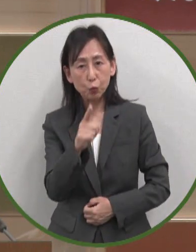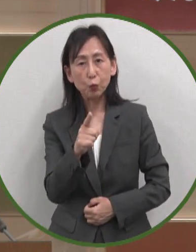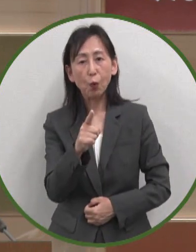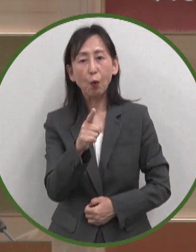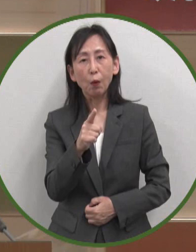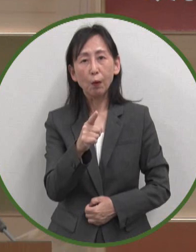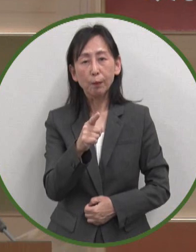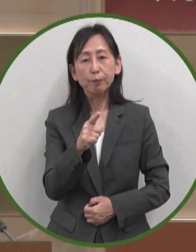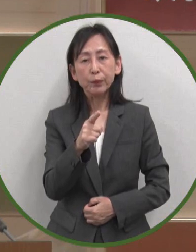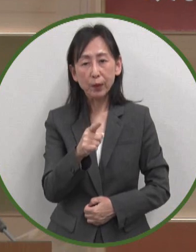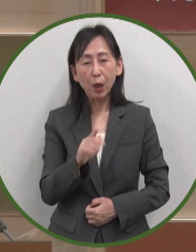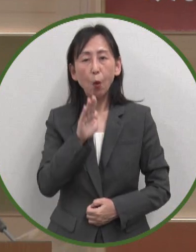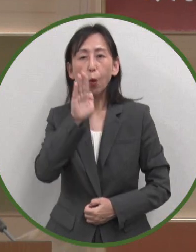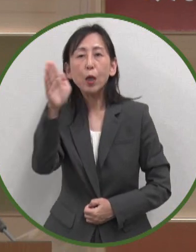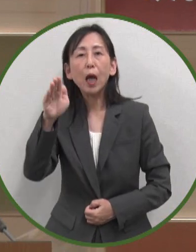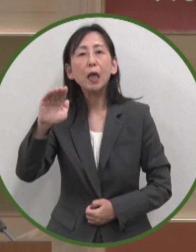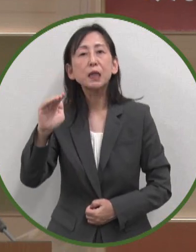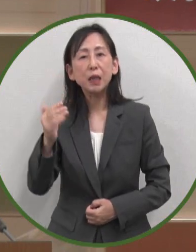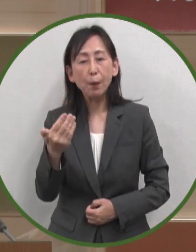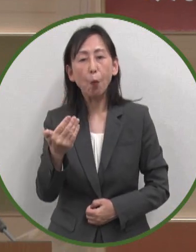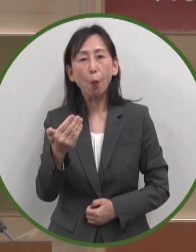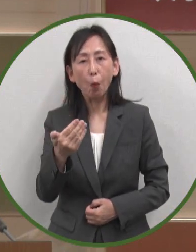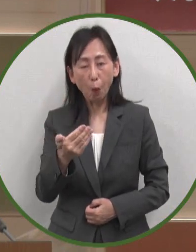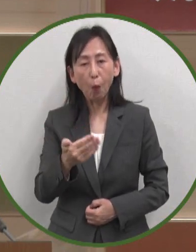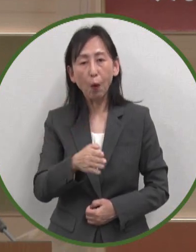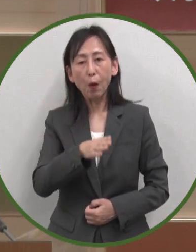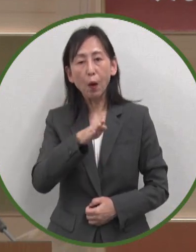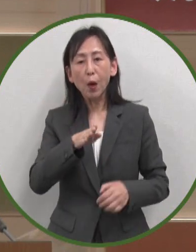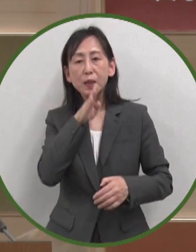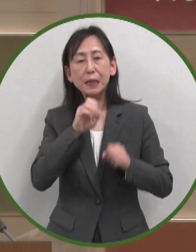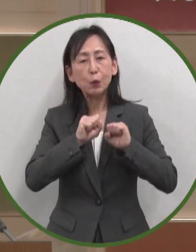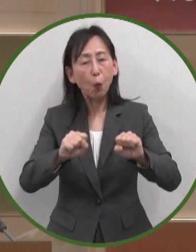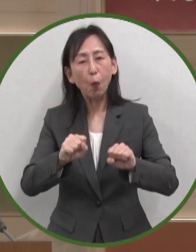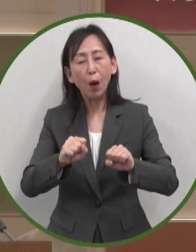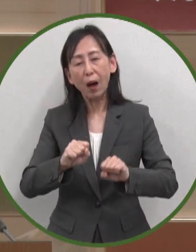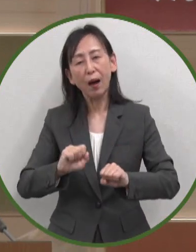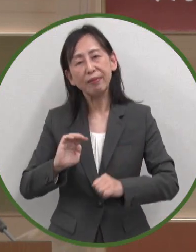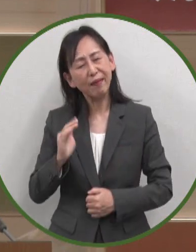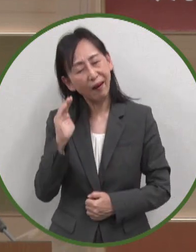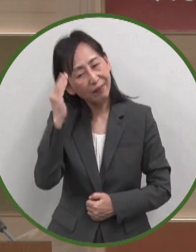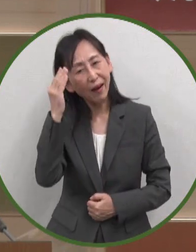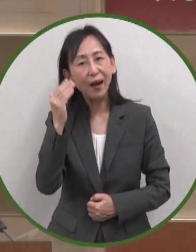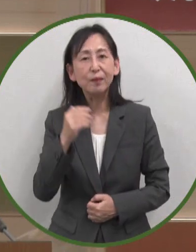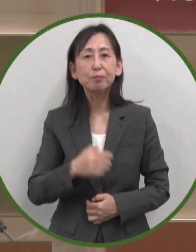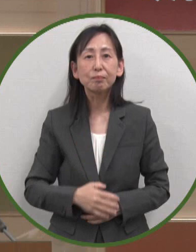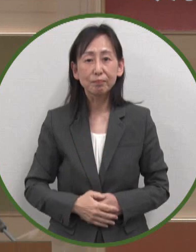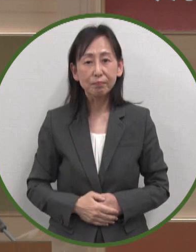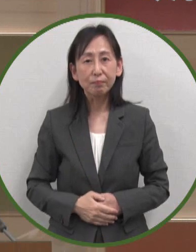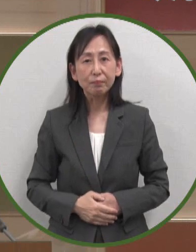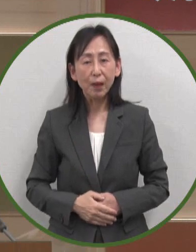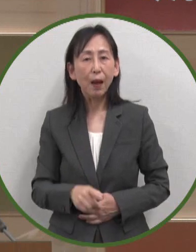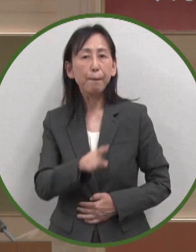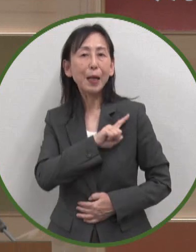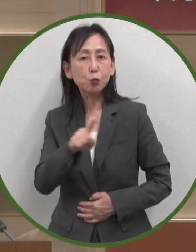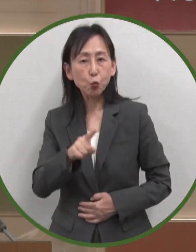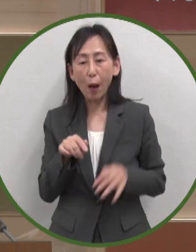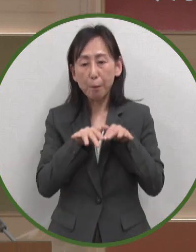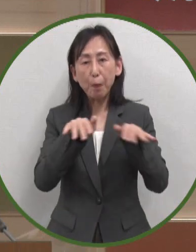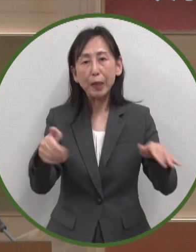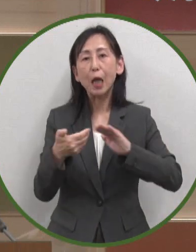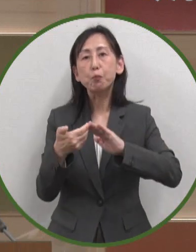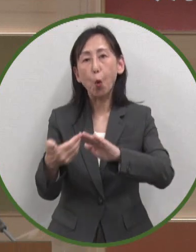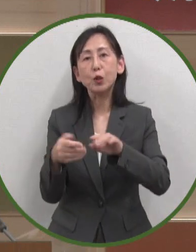かお願いをしても難しいと思ってますが、まずはまん延防止ということだと思い